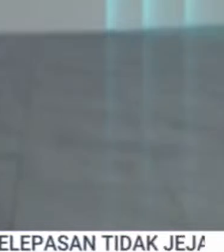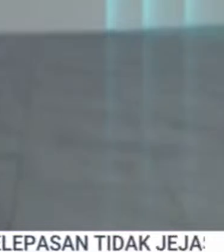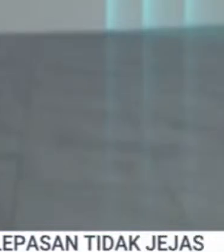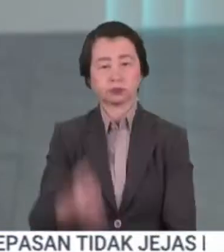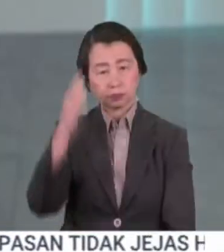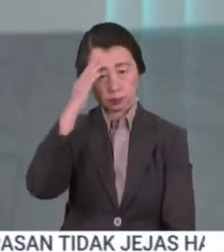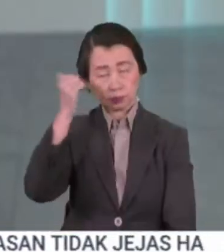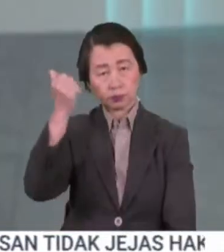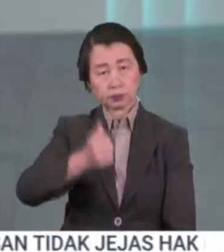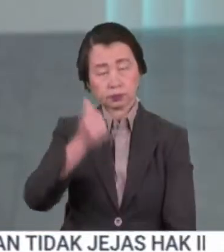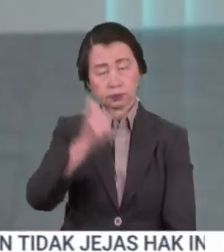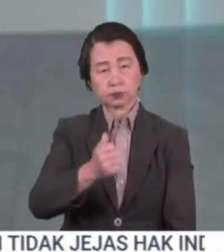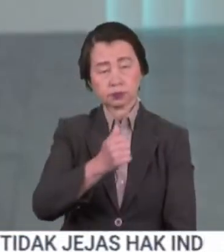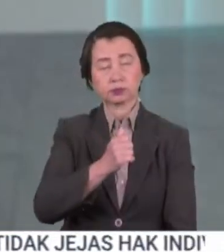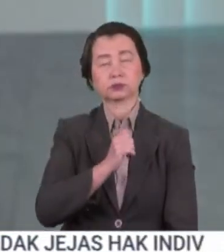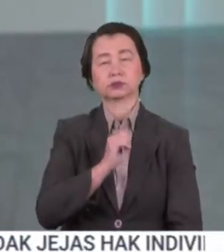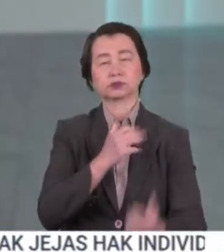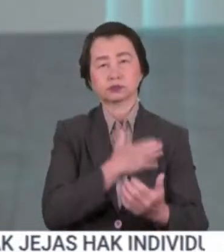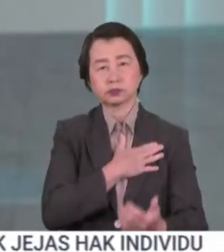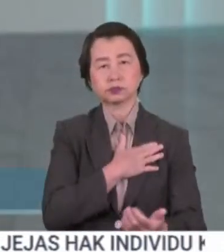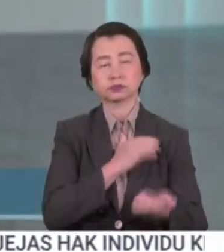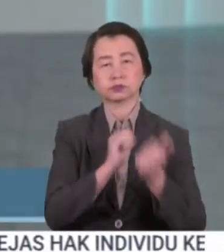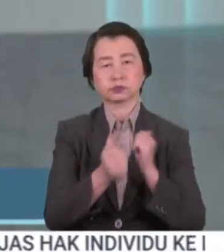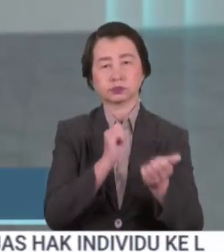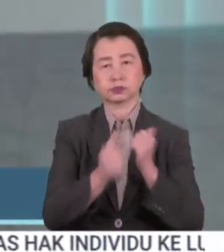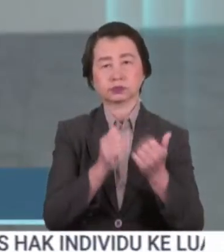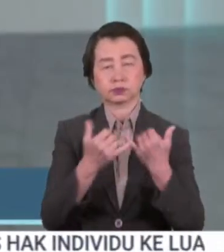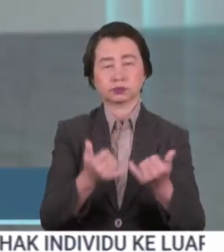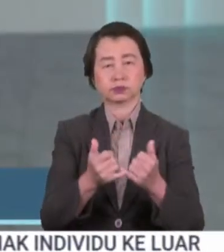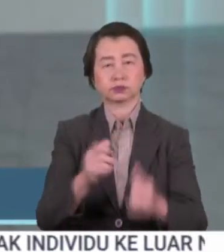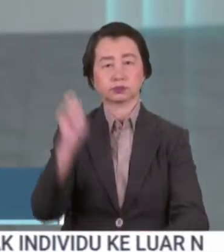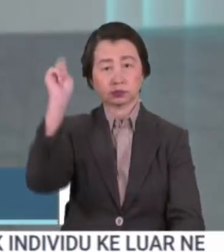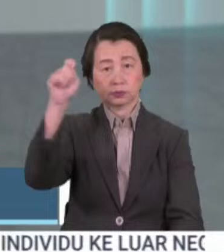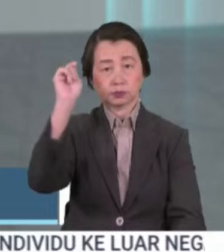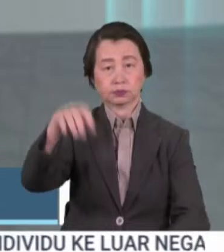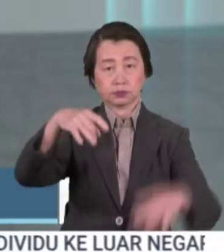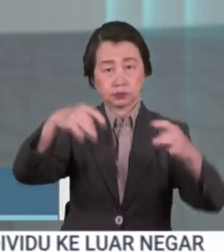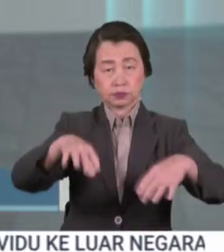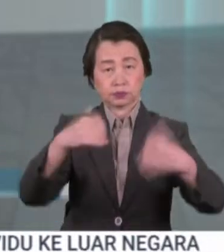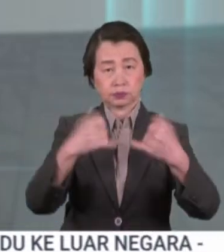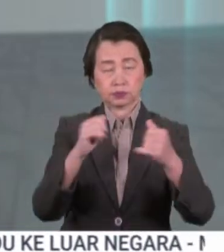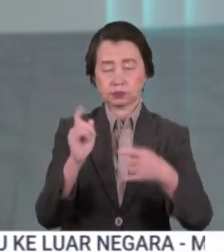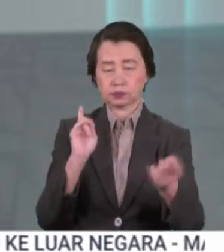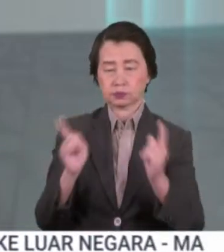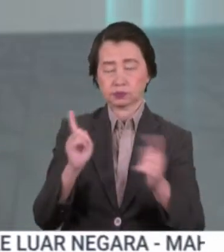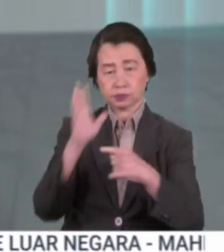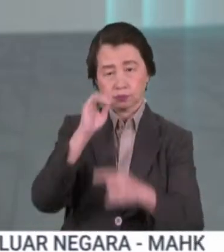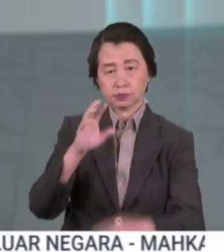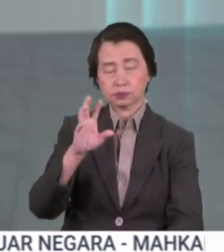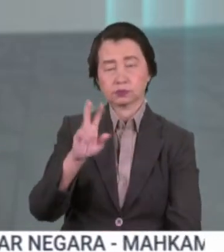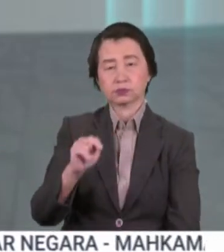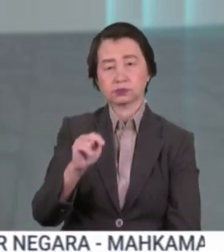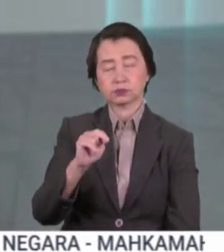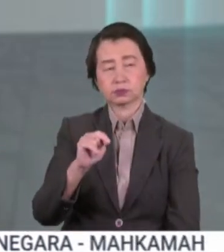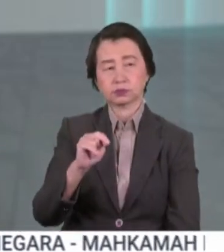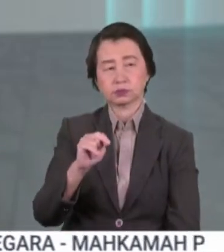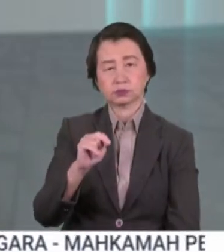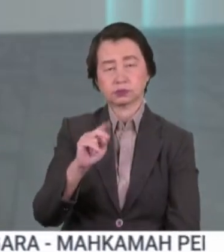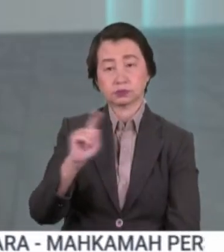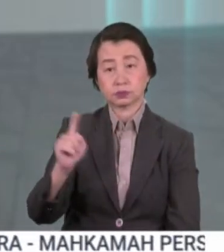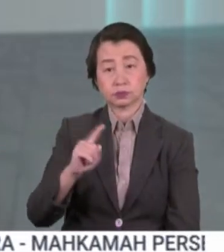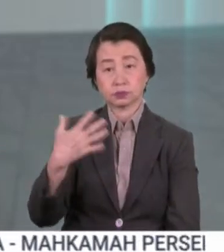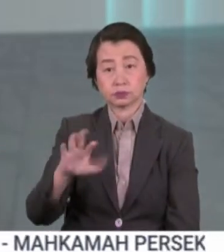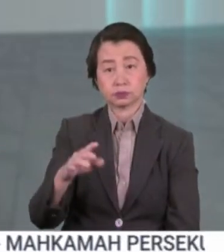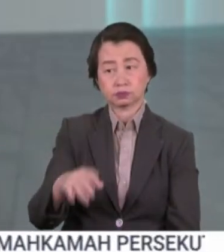Assalamualaikum dan salam suka untuk semua dibuka dengan perkembangan badminton Australia pemain mencetak kejutan